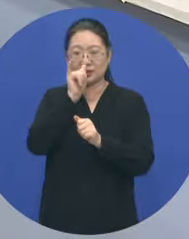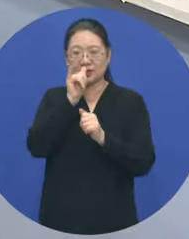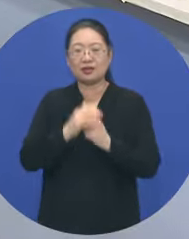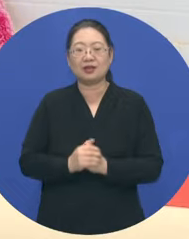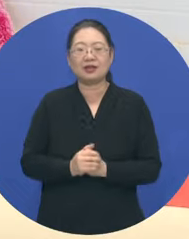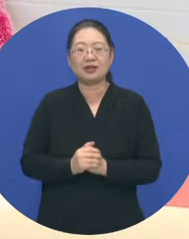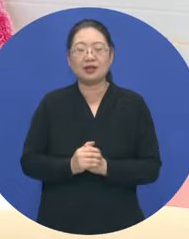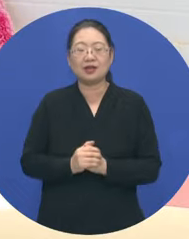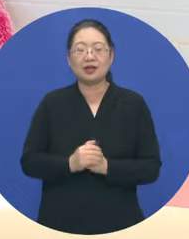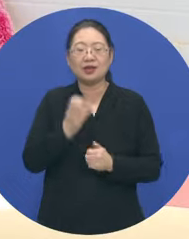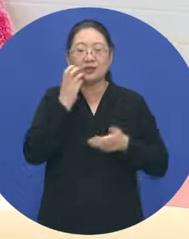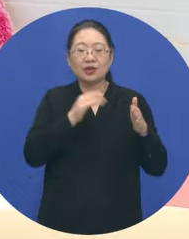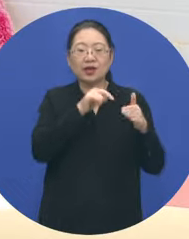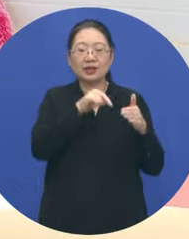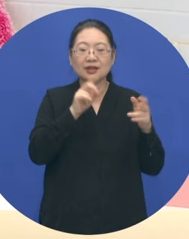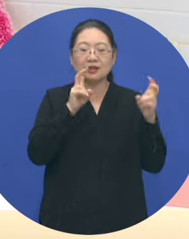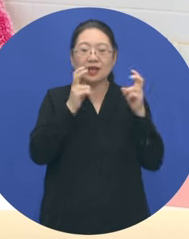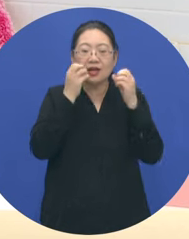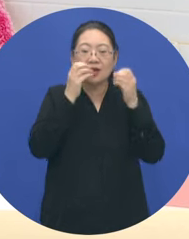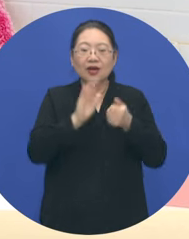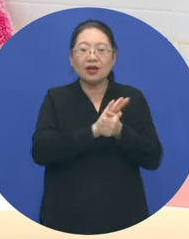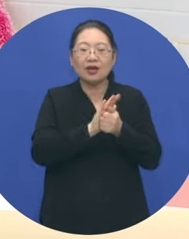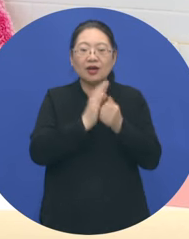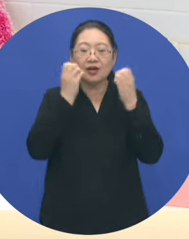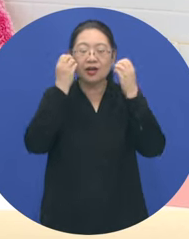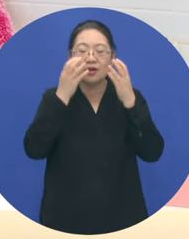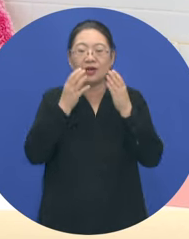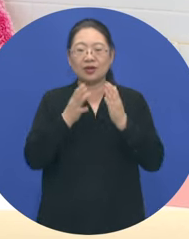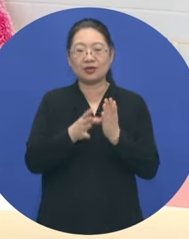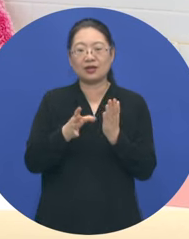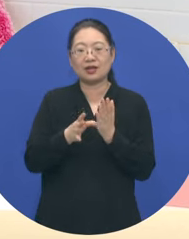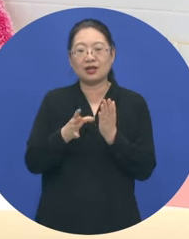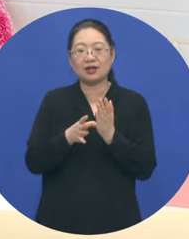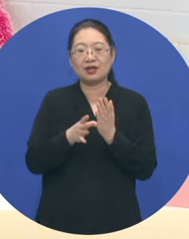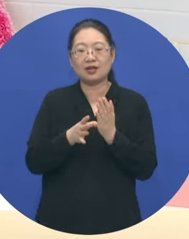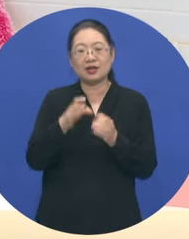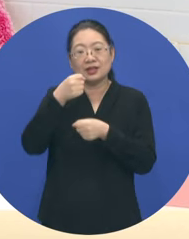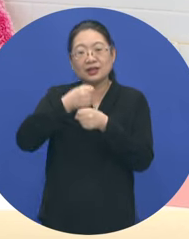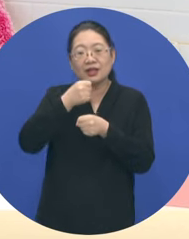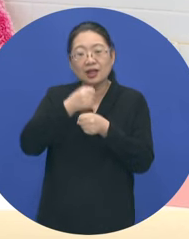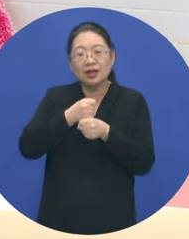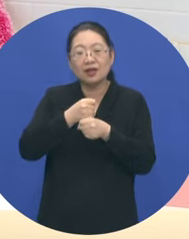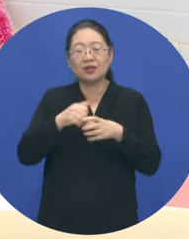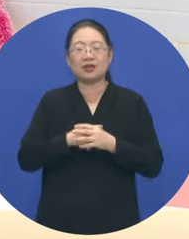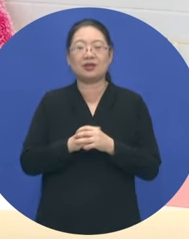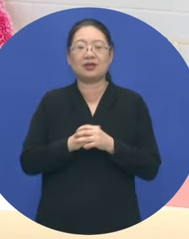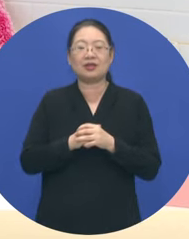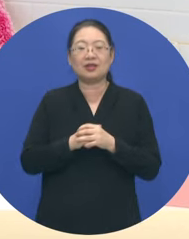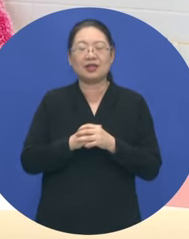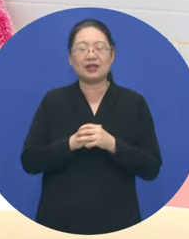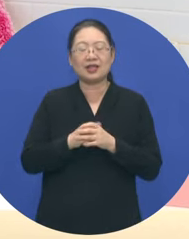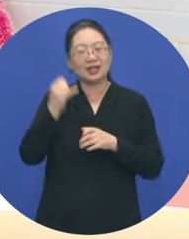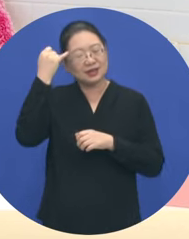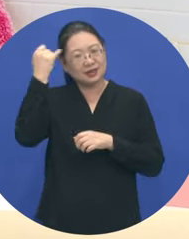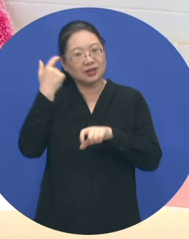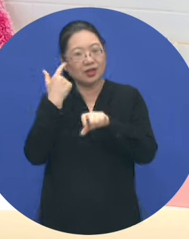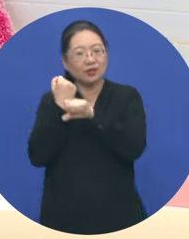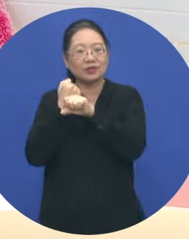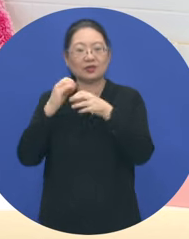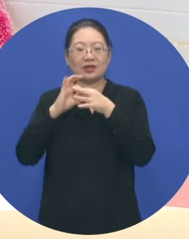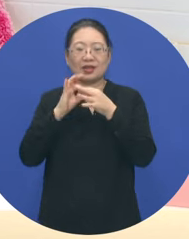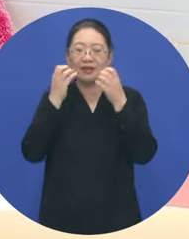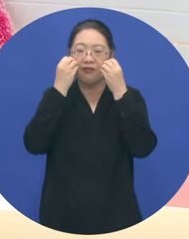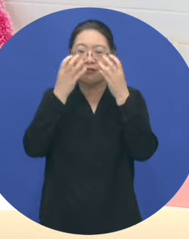지원합니다. 도내 기업들이 새로운 서비스나 새로운 제품을 생산하고